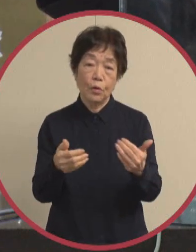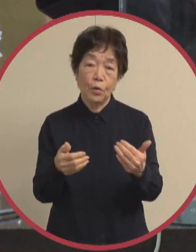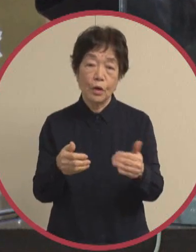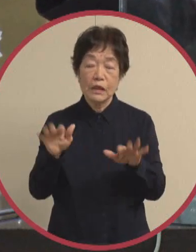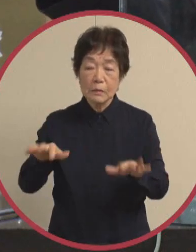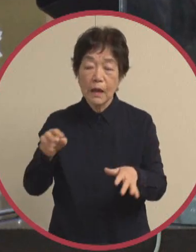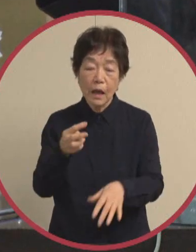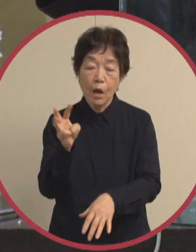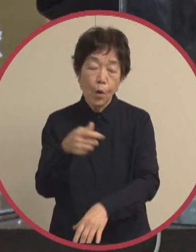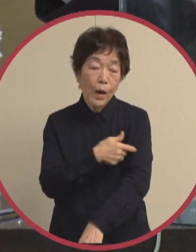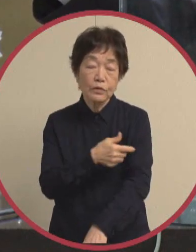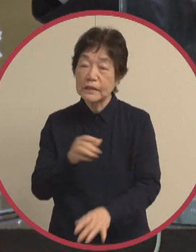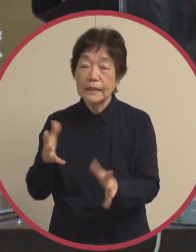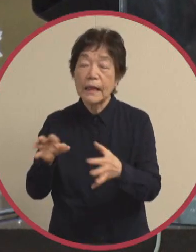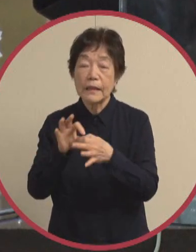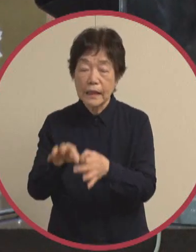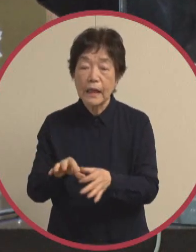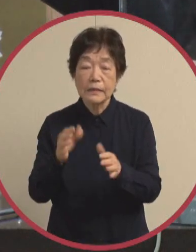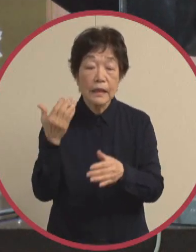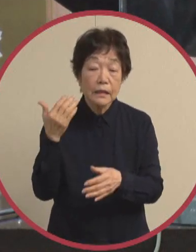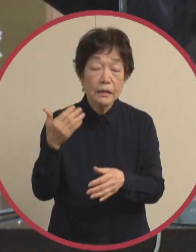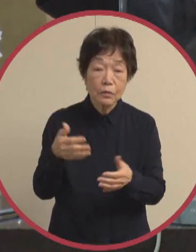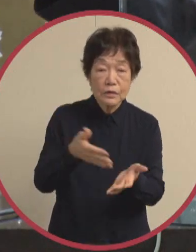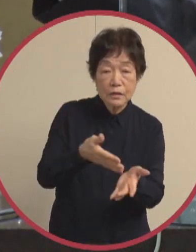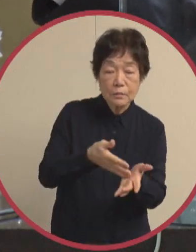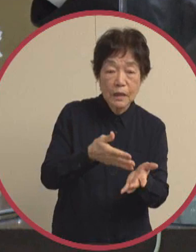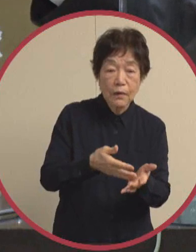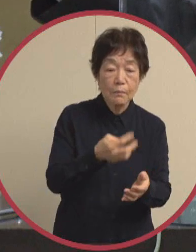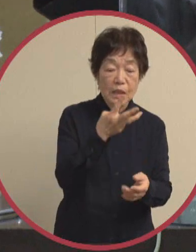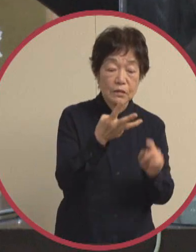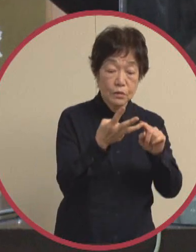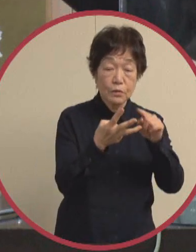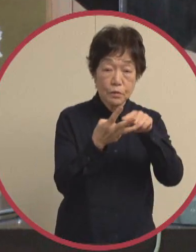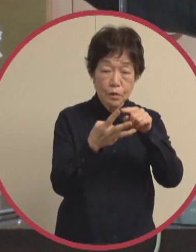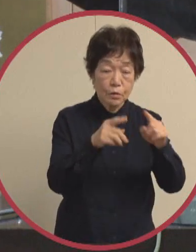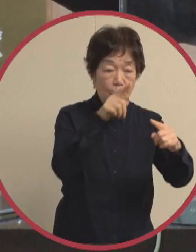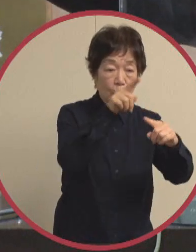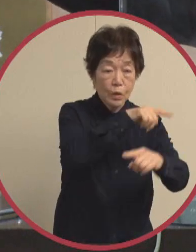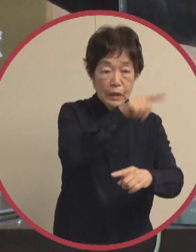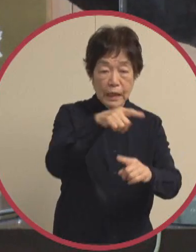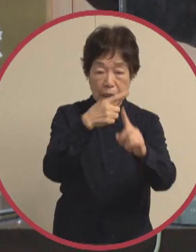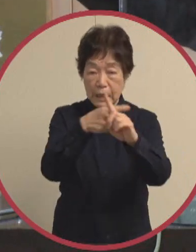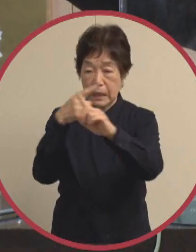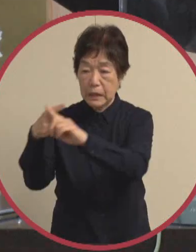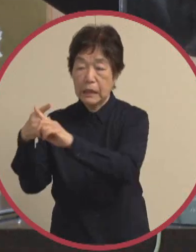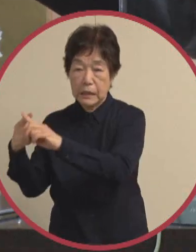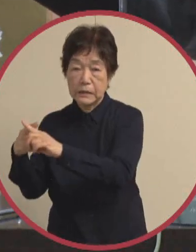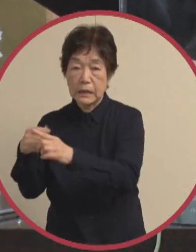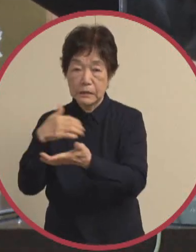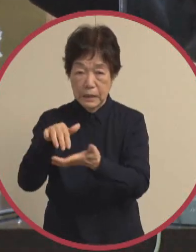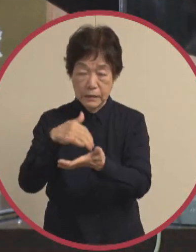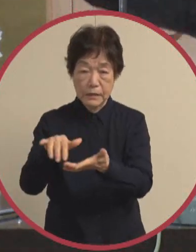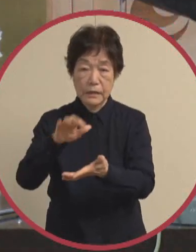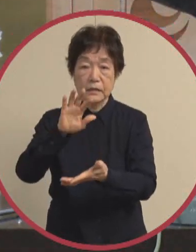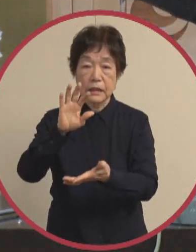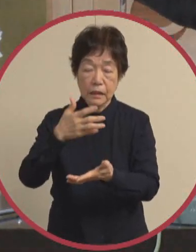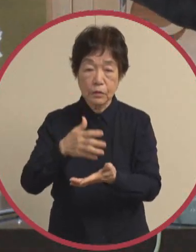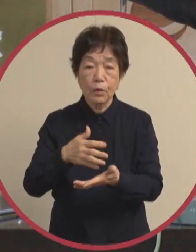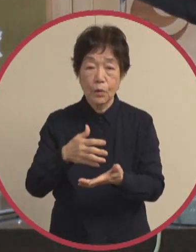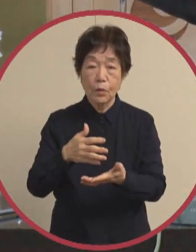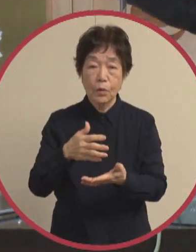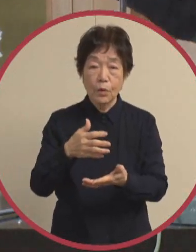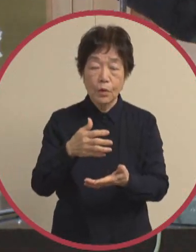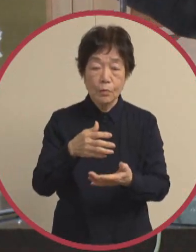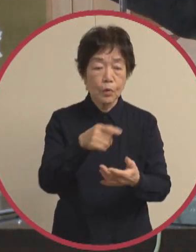だワクチンがないので、ない状態なのでワクチンをここ入れてませんけども、ワクチンも掛け算で聞いてくる。あ、ちなみにこ